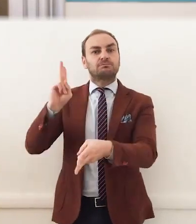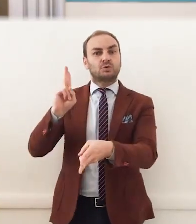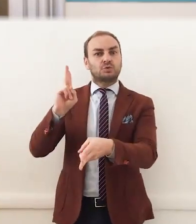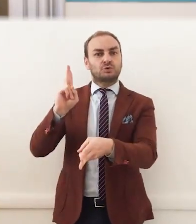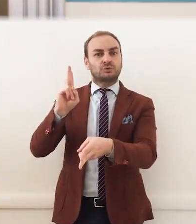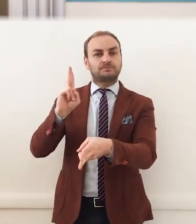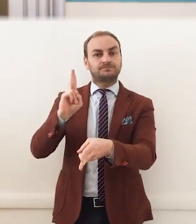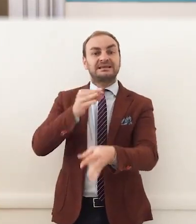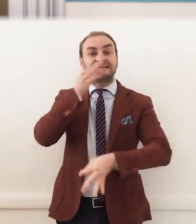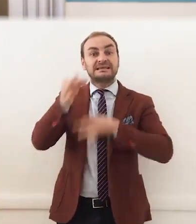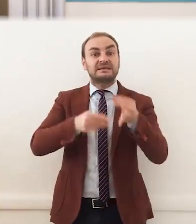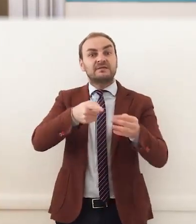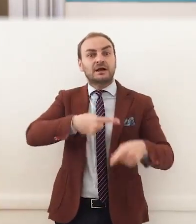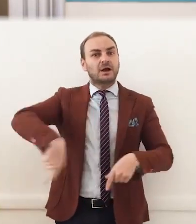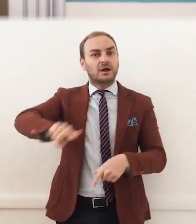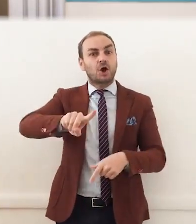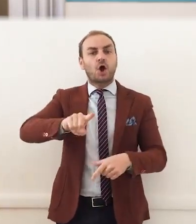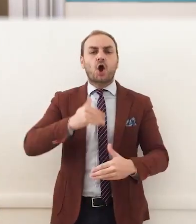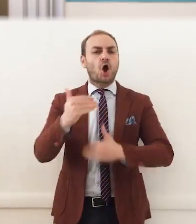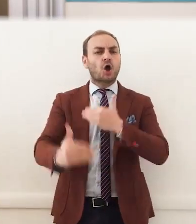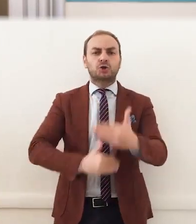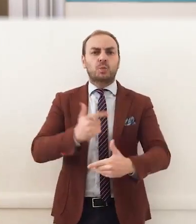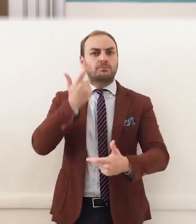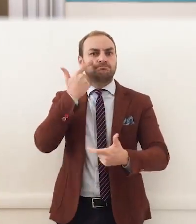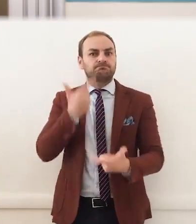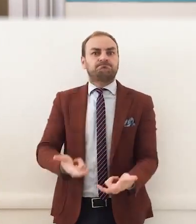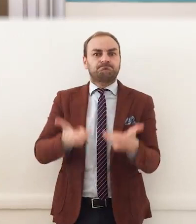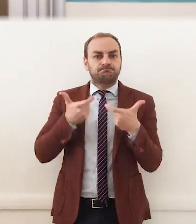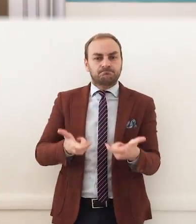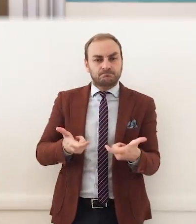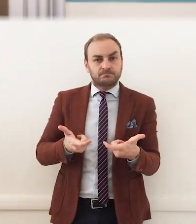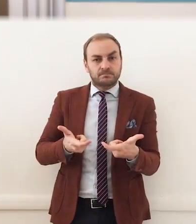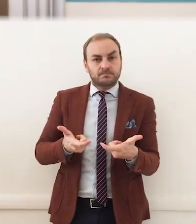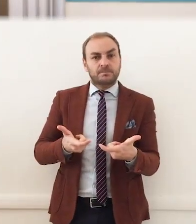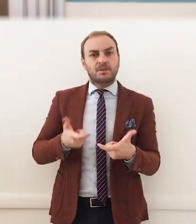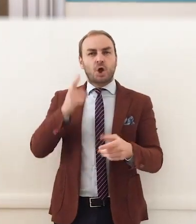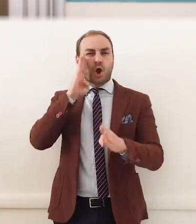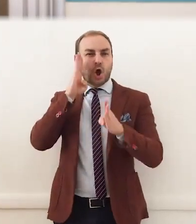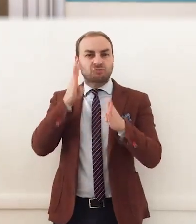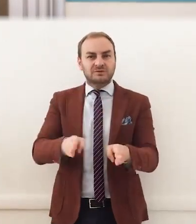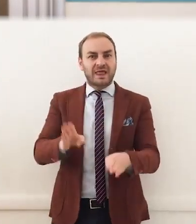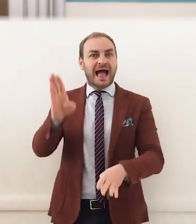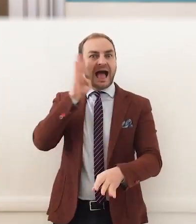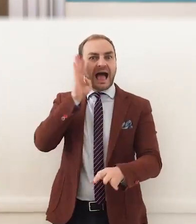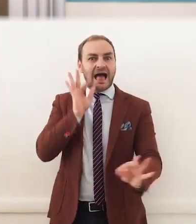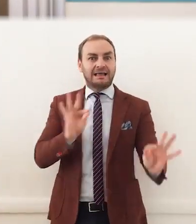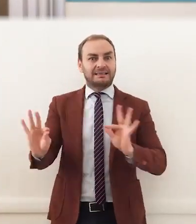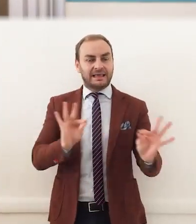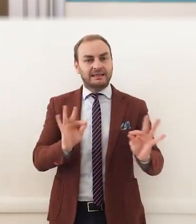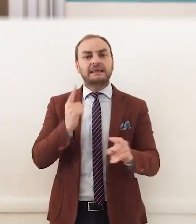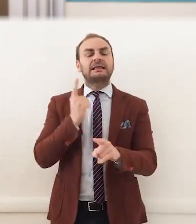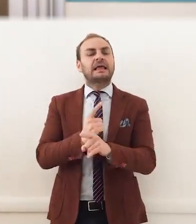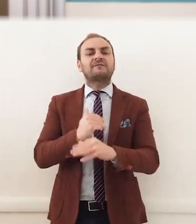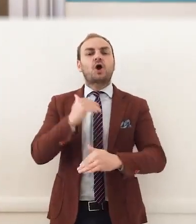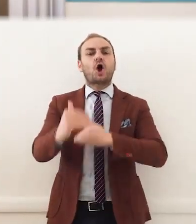bisogna continuare a tenere alta la guardia bisogna continuare a tenere alta la concentrazione bisogna continuare